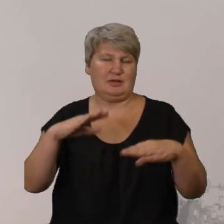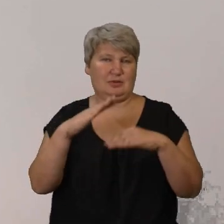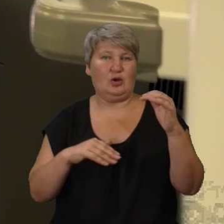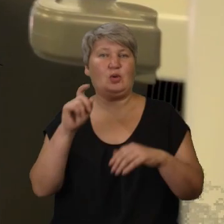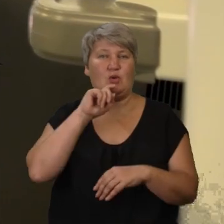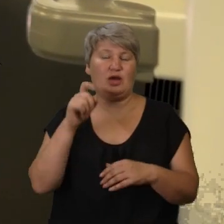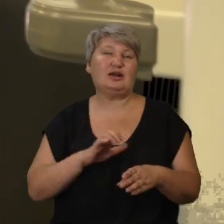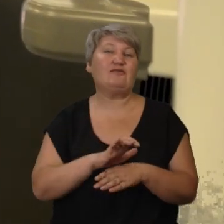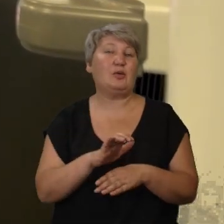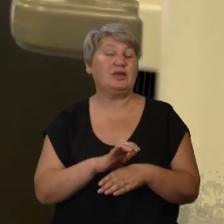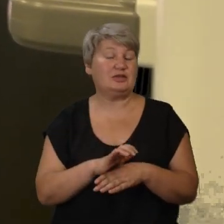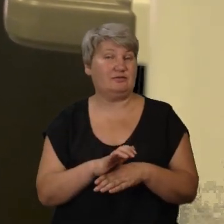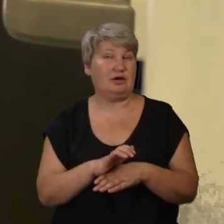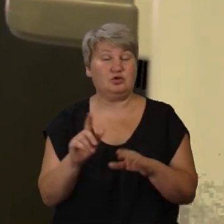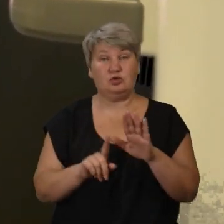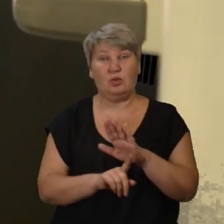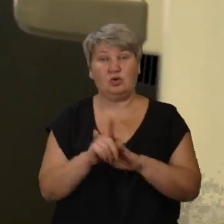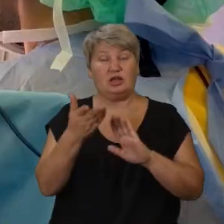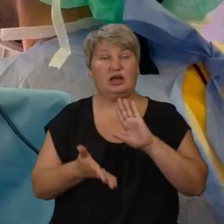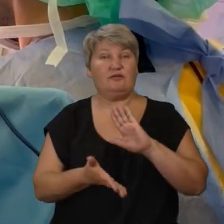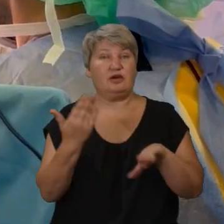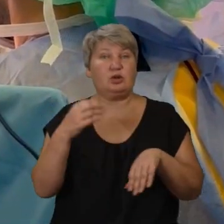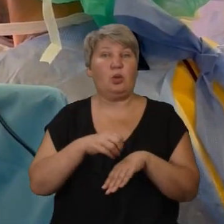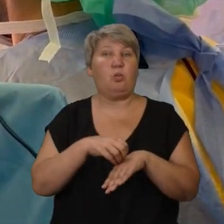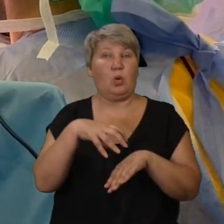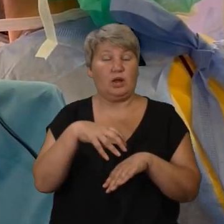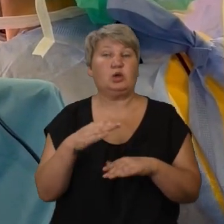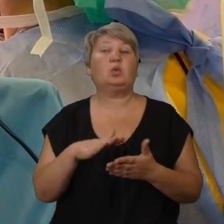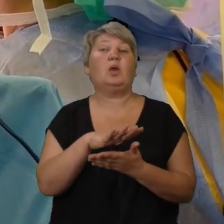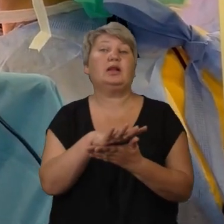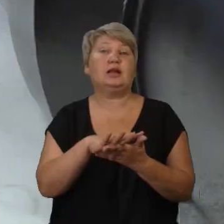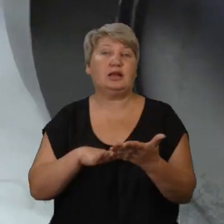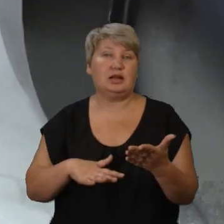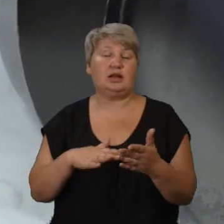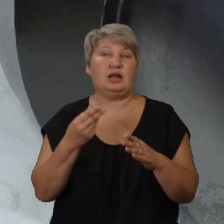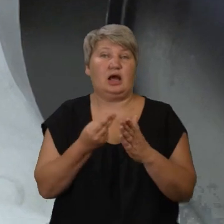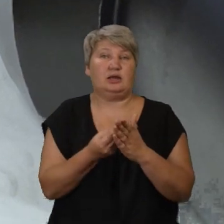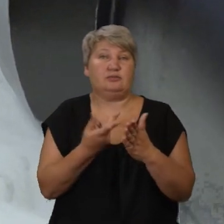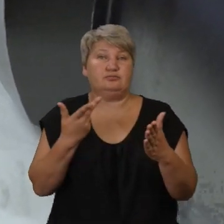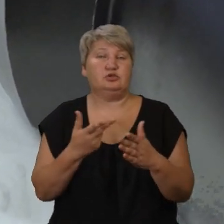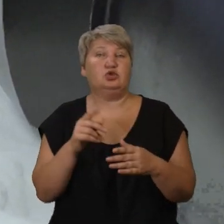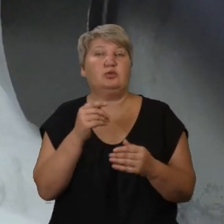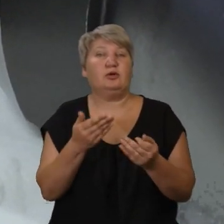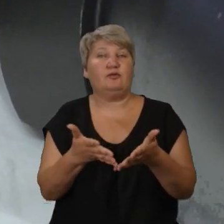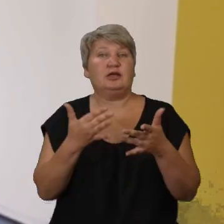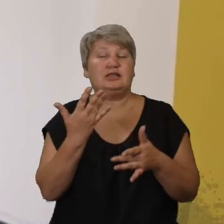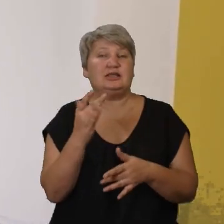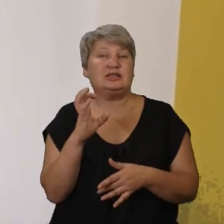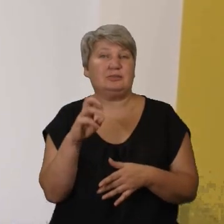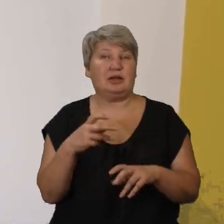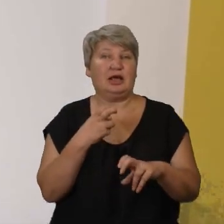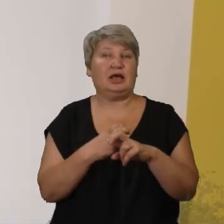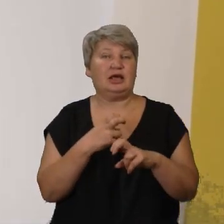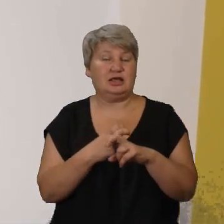виробництвах спочатку медики видалили пухлину далі провели біопсію щоб з'ясувати скільки сантиметрів кістки